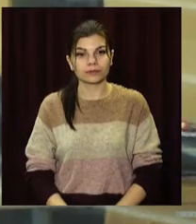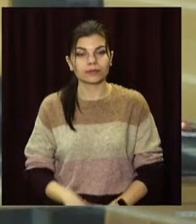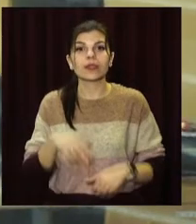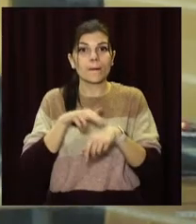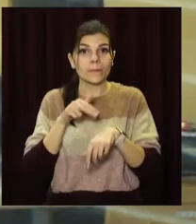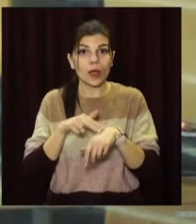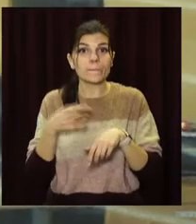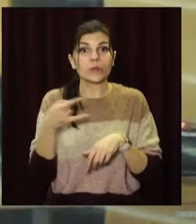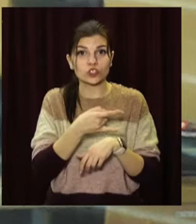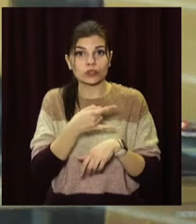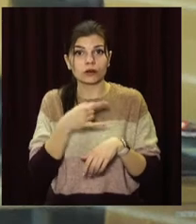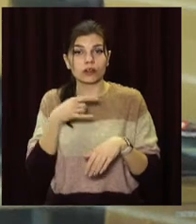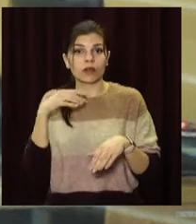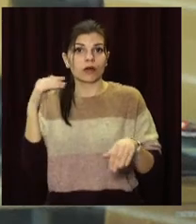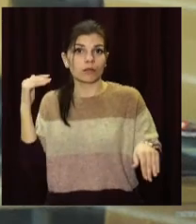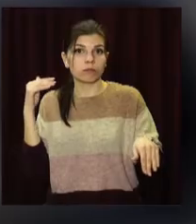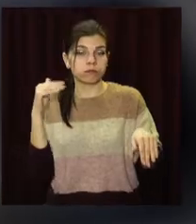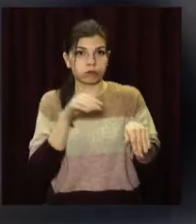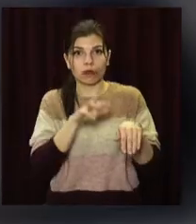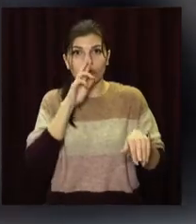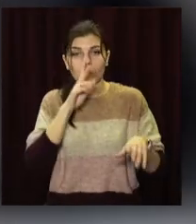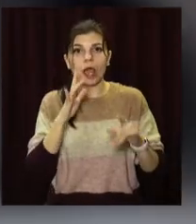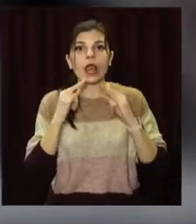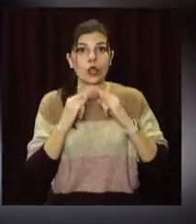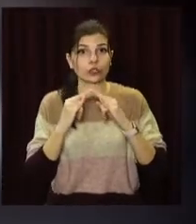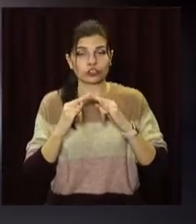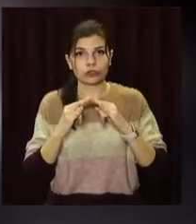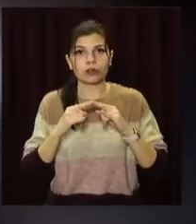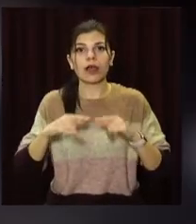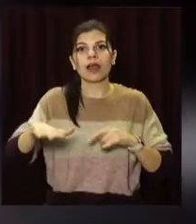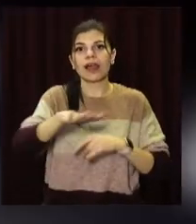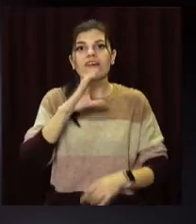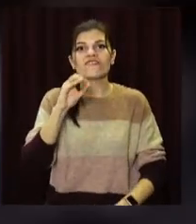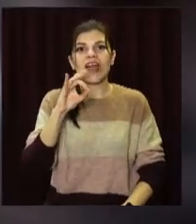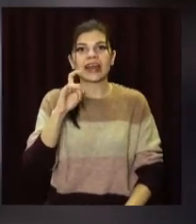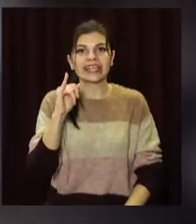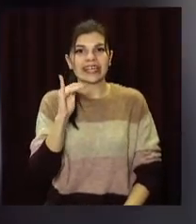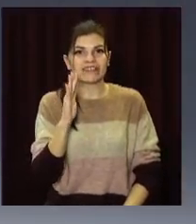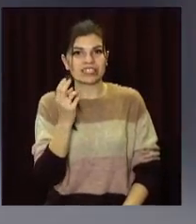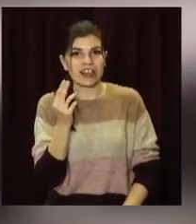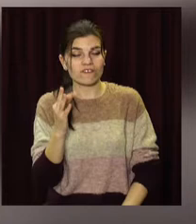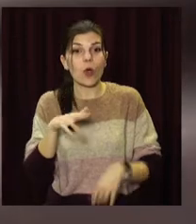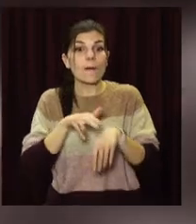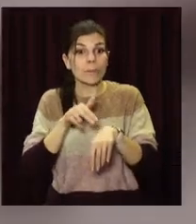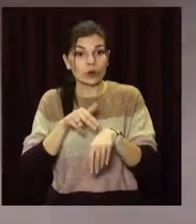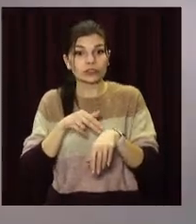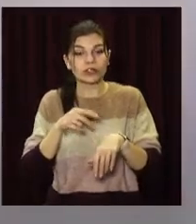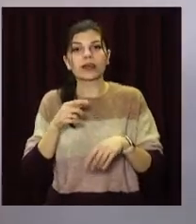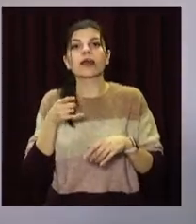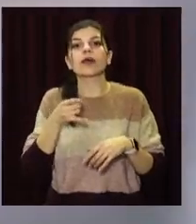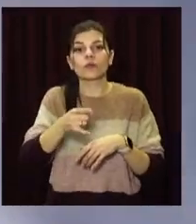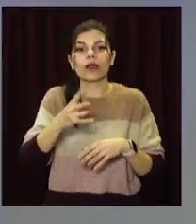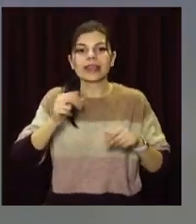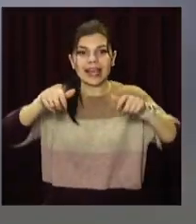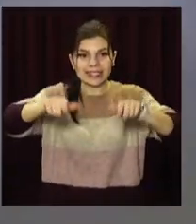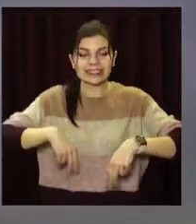Поліцейська машина зіштовхнулася з електричкою. Інцидент стався на переїзді в районі Верхівцевого. Попередньо поліцейські виїхали на